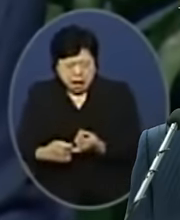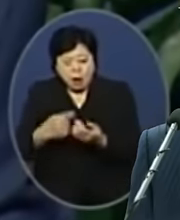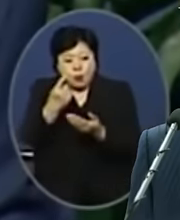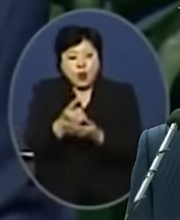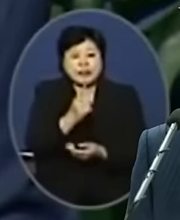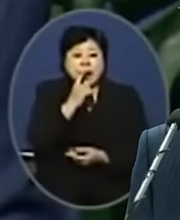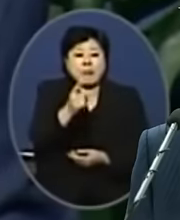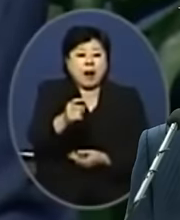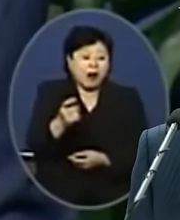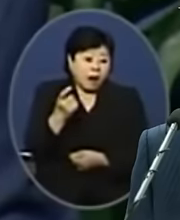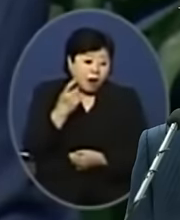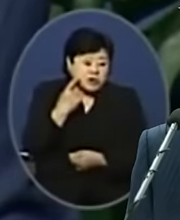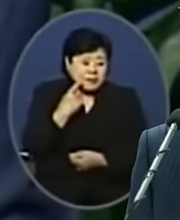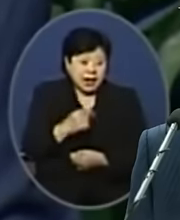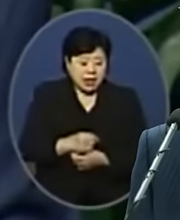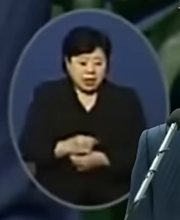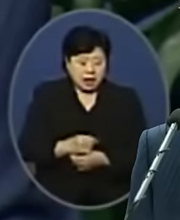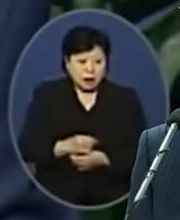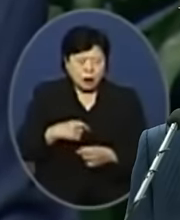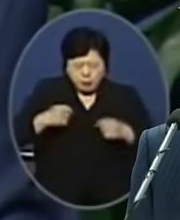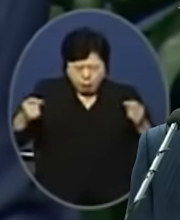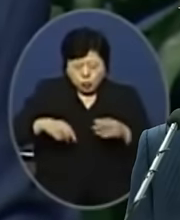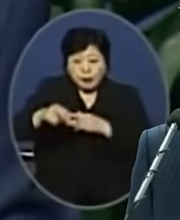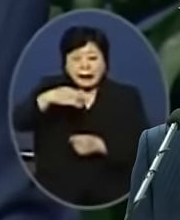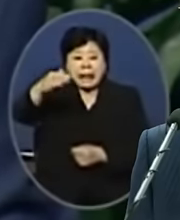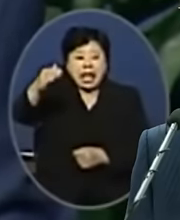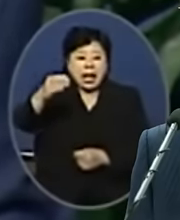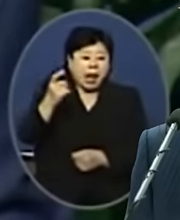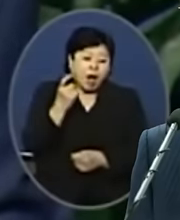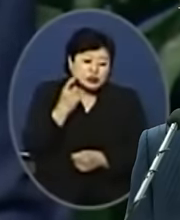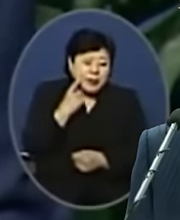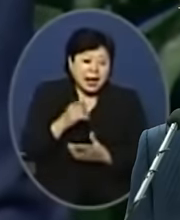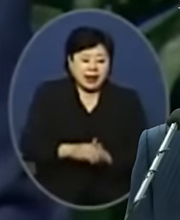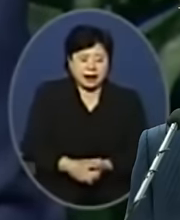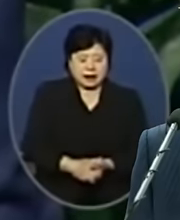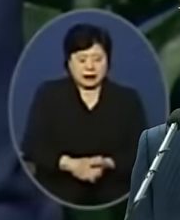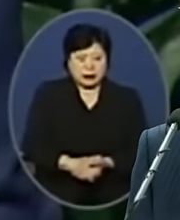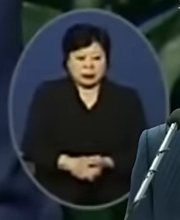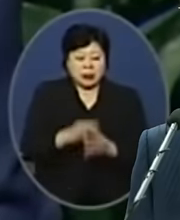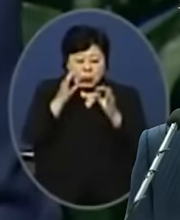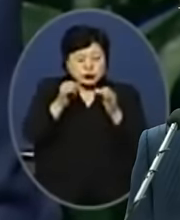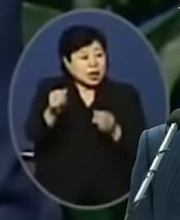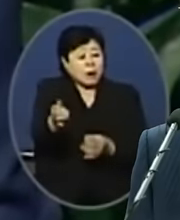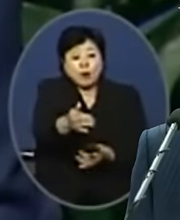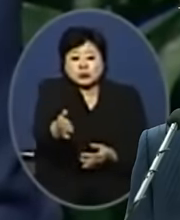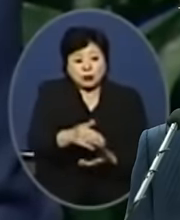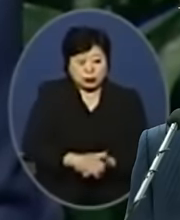하려 왔다가 고함을 치니까 옷을 벗어놓고 도망을 쳤다. 본 사람도 없고